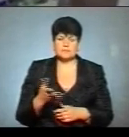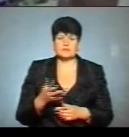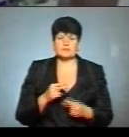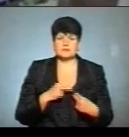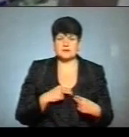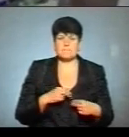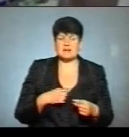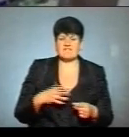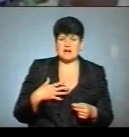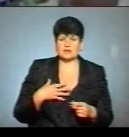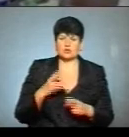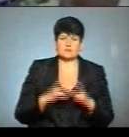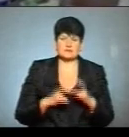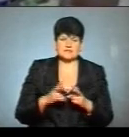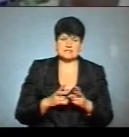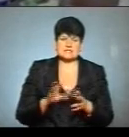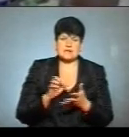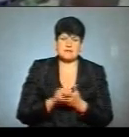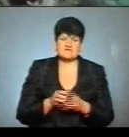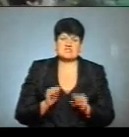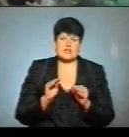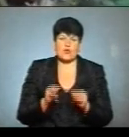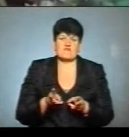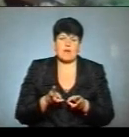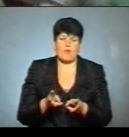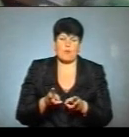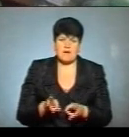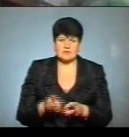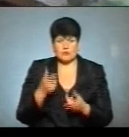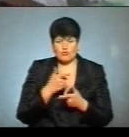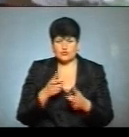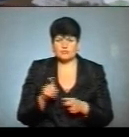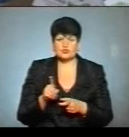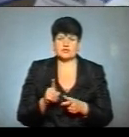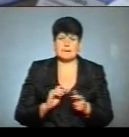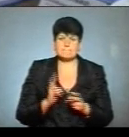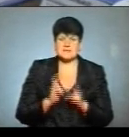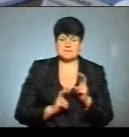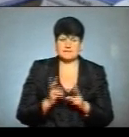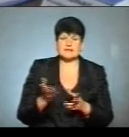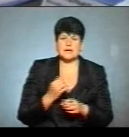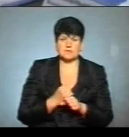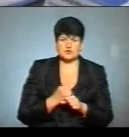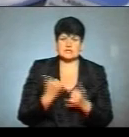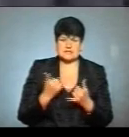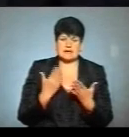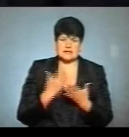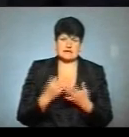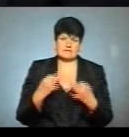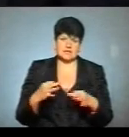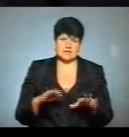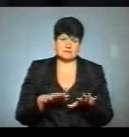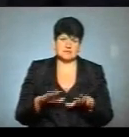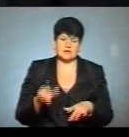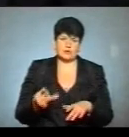яке займається встановленням опалення. Вона повідомила працівників обласної служби зайнятості, що на підприємстві, де вона працює, зараз є вакансії для людей